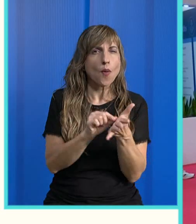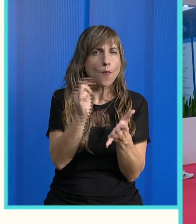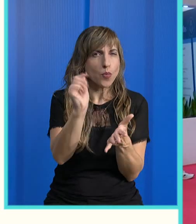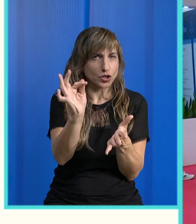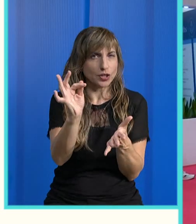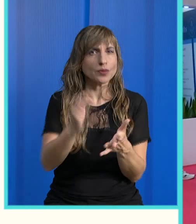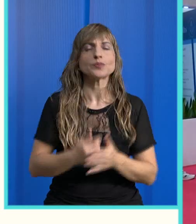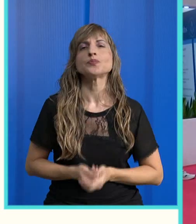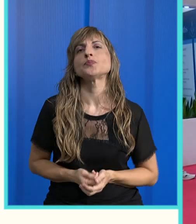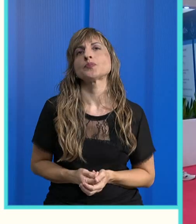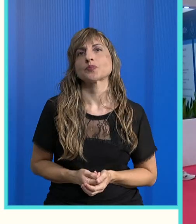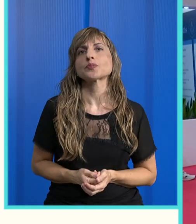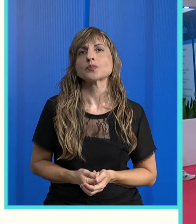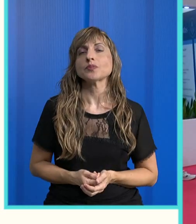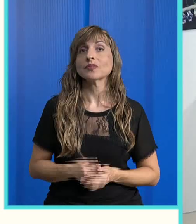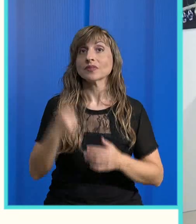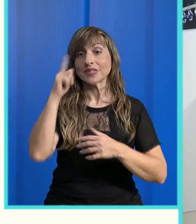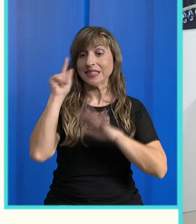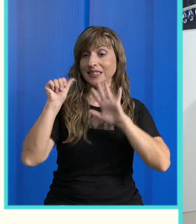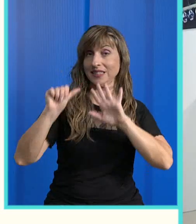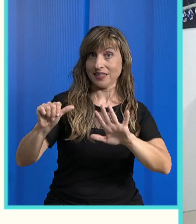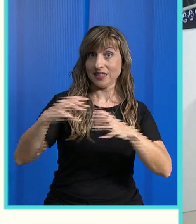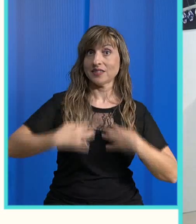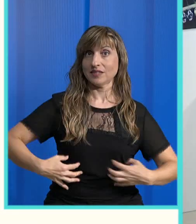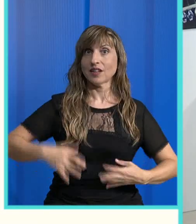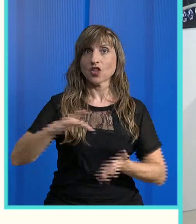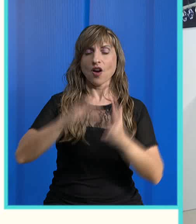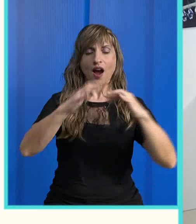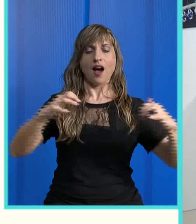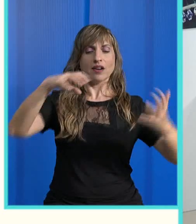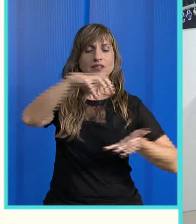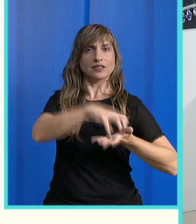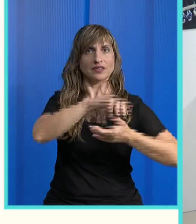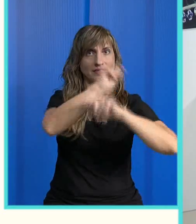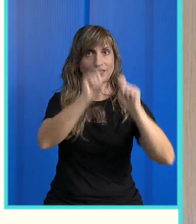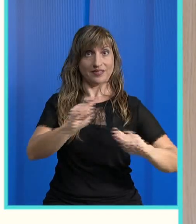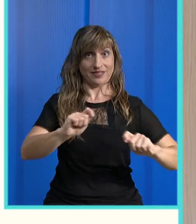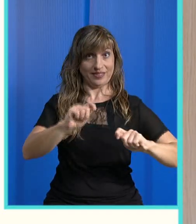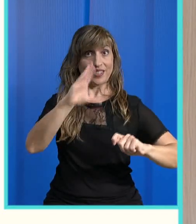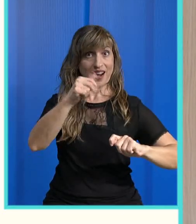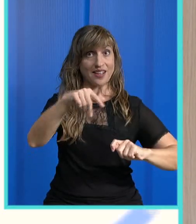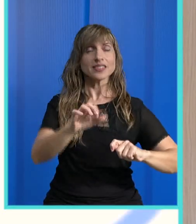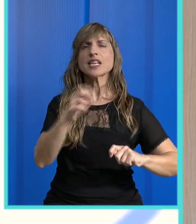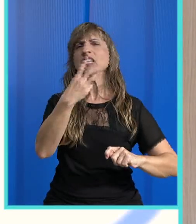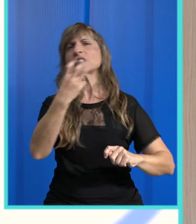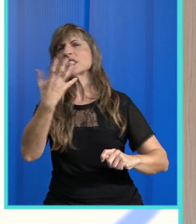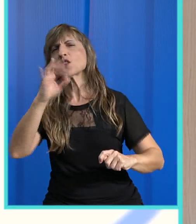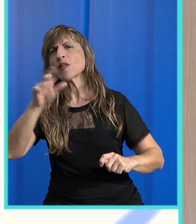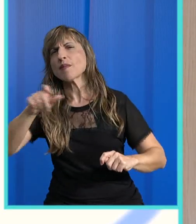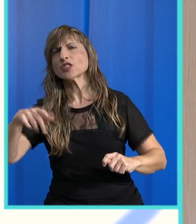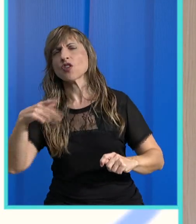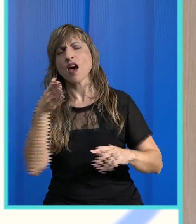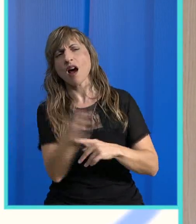'atracció? Recordem que durant els sis dies que Badalona ha tingut un estenacans prop de 350 persones i han demanat informació.